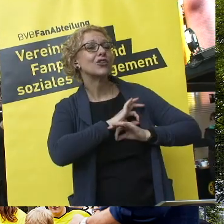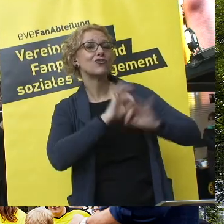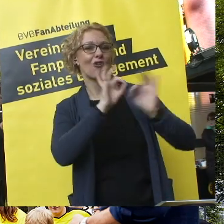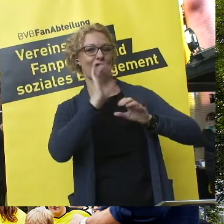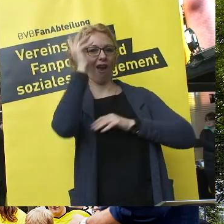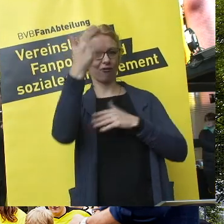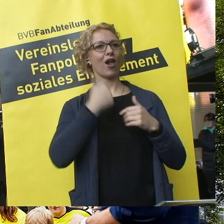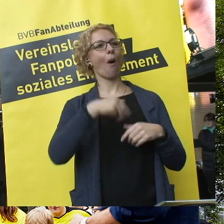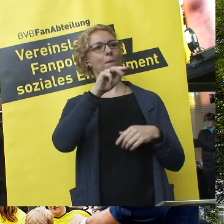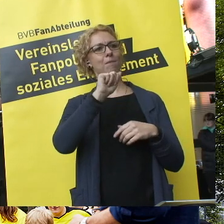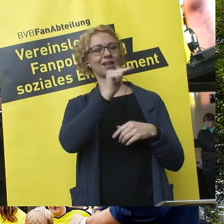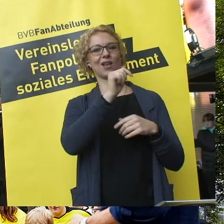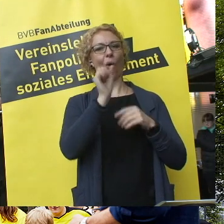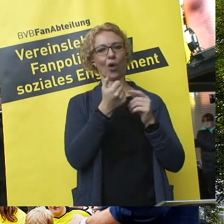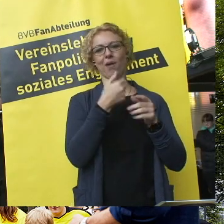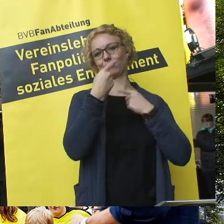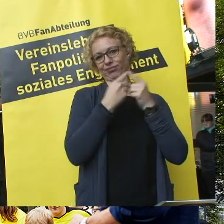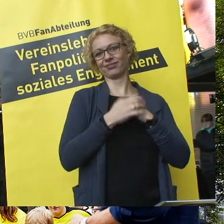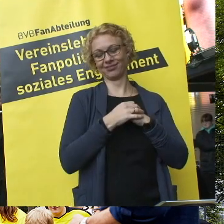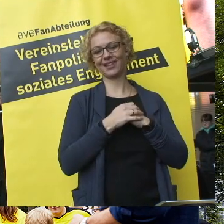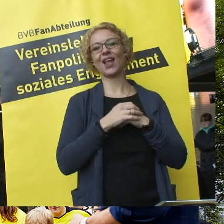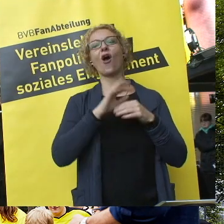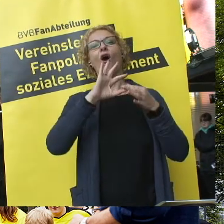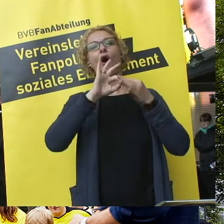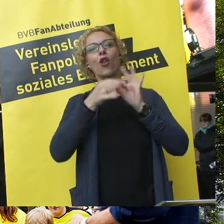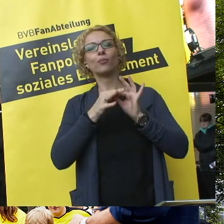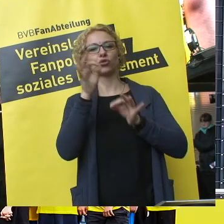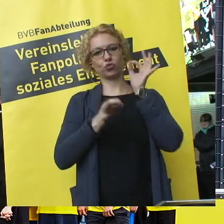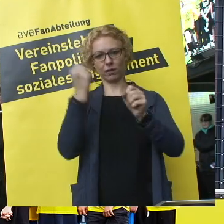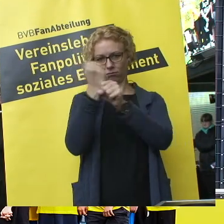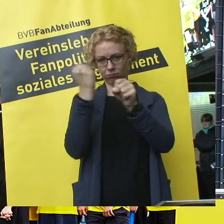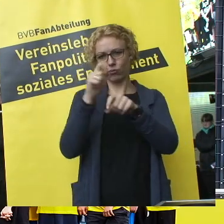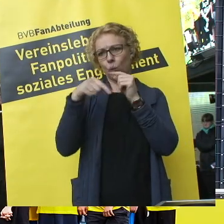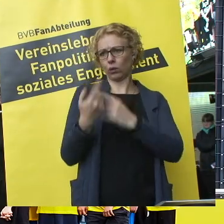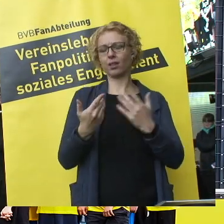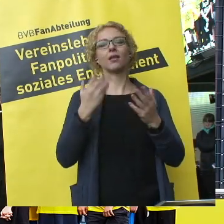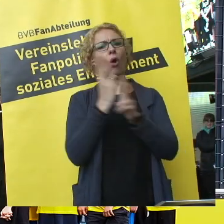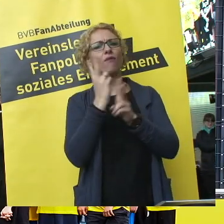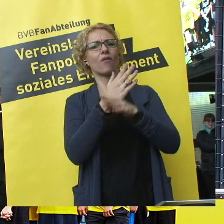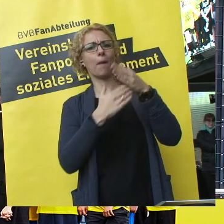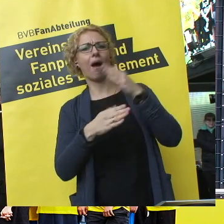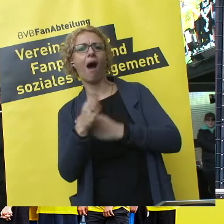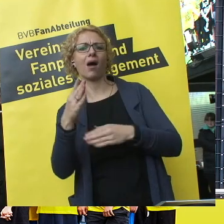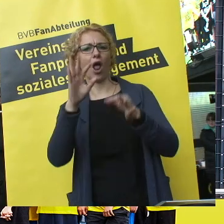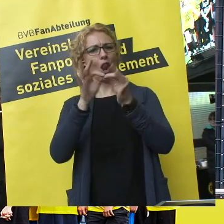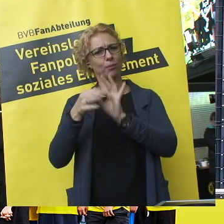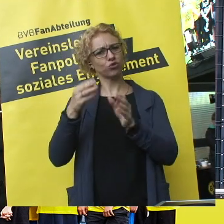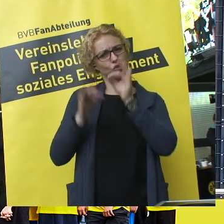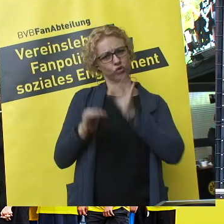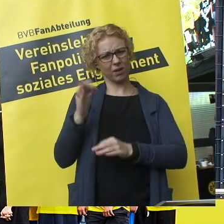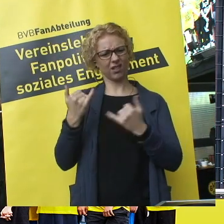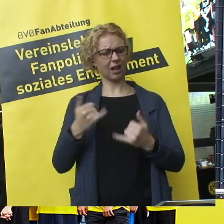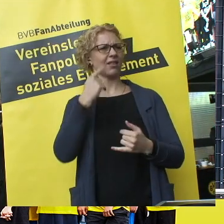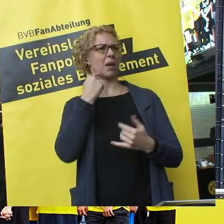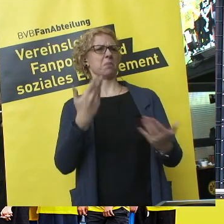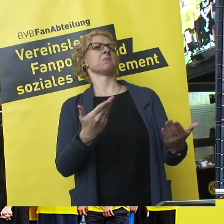Mats sehen. Nach den Olympischen Spielen finden in der Regel auch immer die Paralympischen Spiele statt. Jetzt habe ich da noch einen